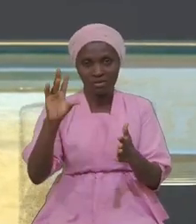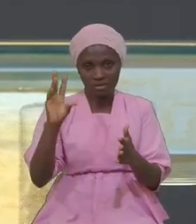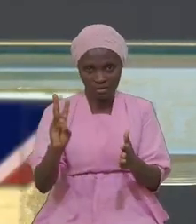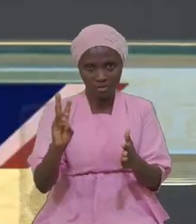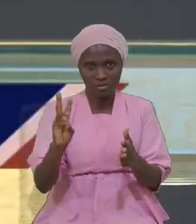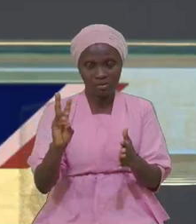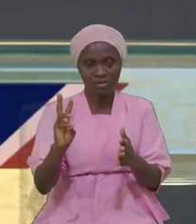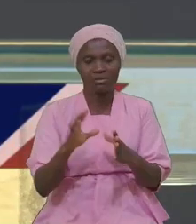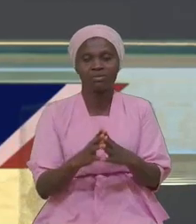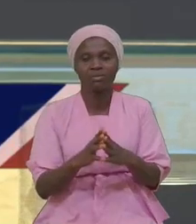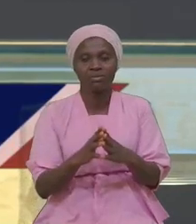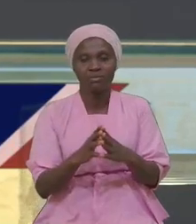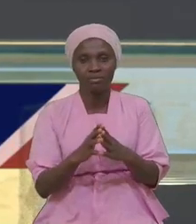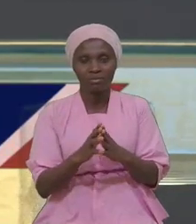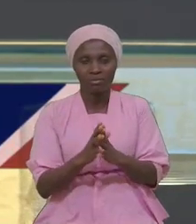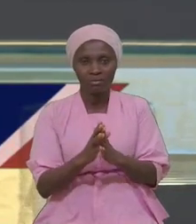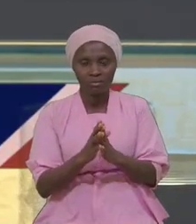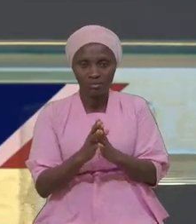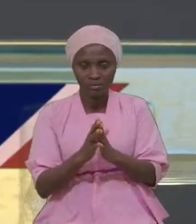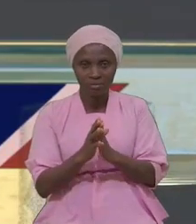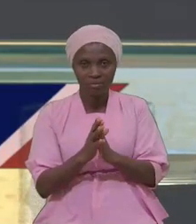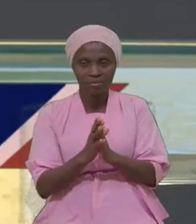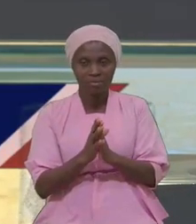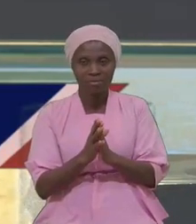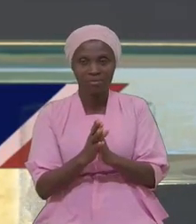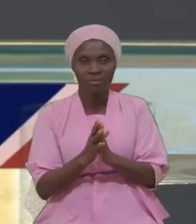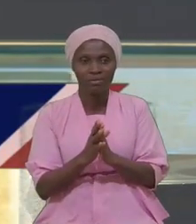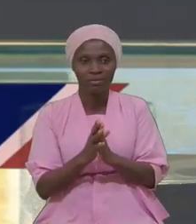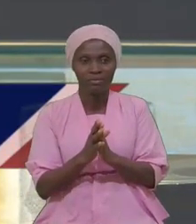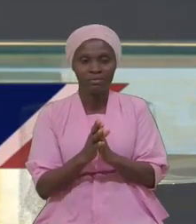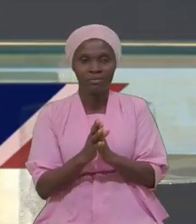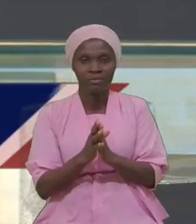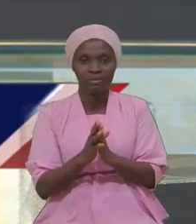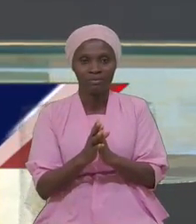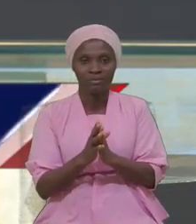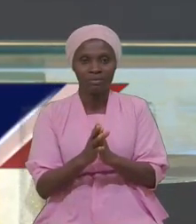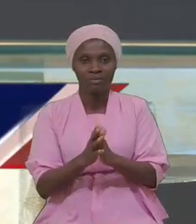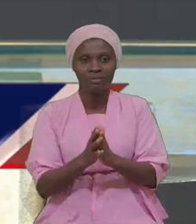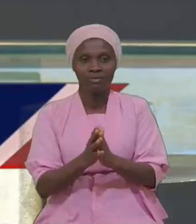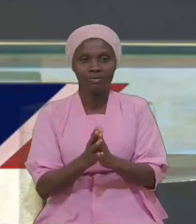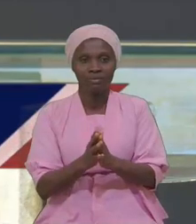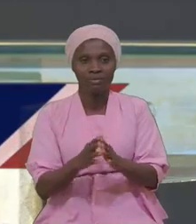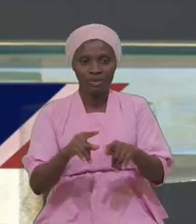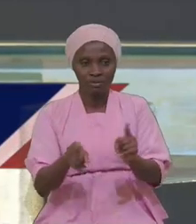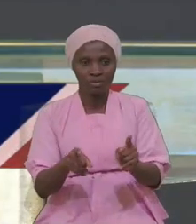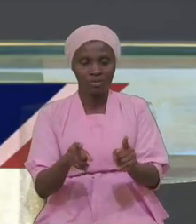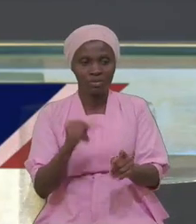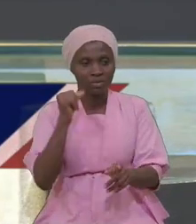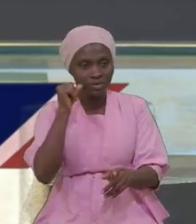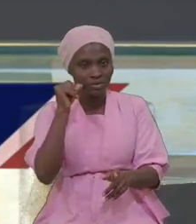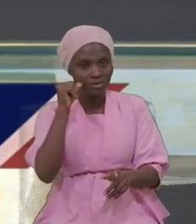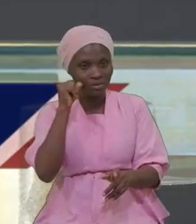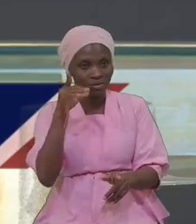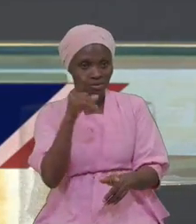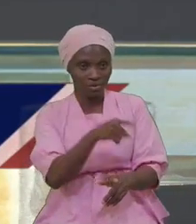1 Timothée 5. Verset 6 dit. Verset 6 dit. Mais celle qui